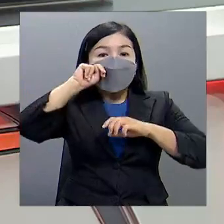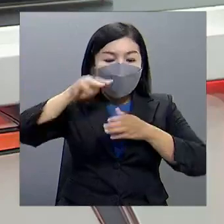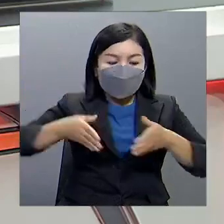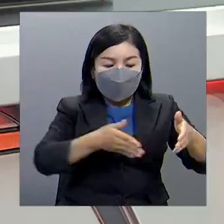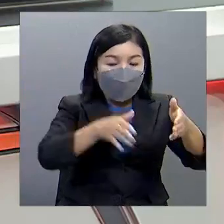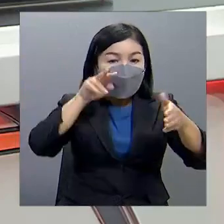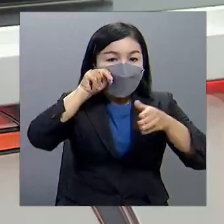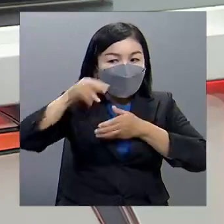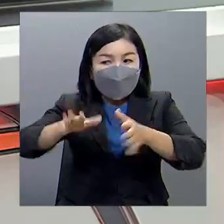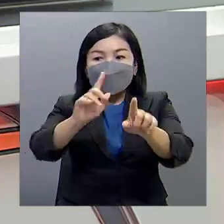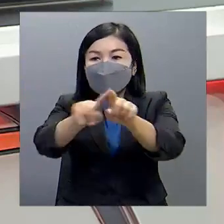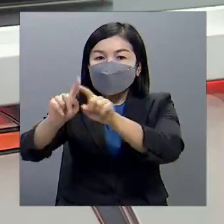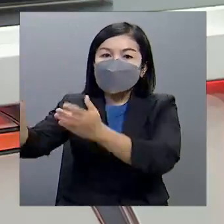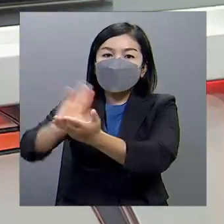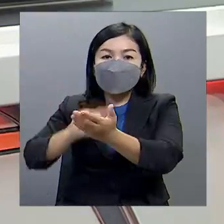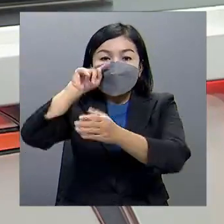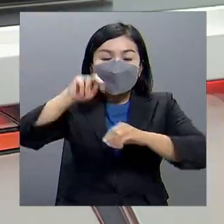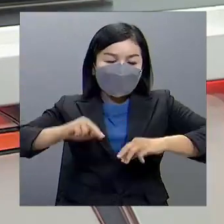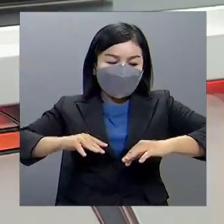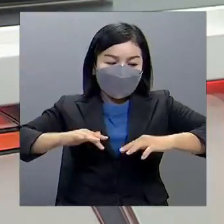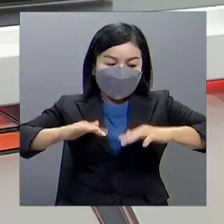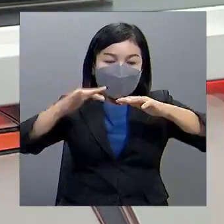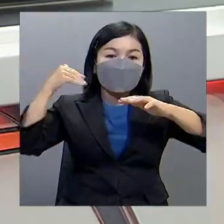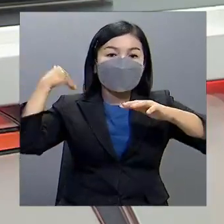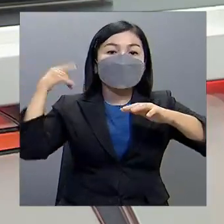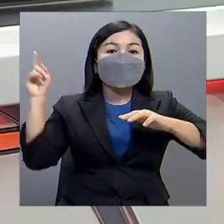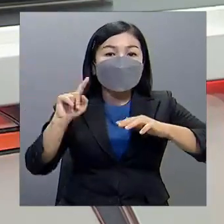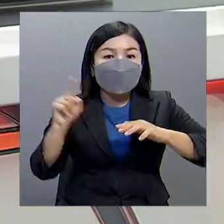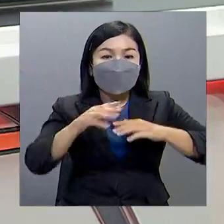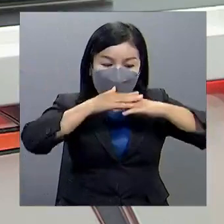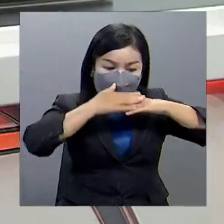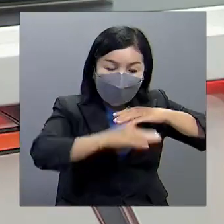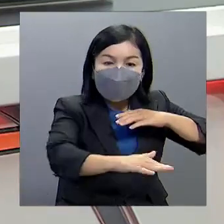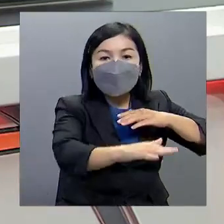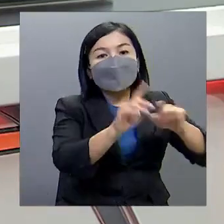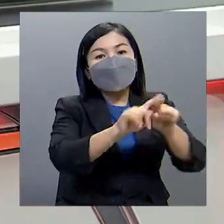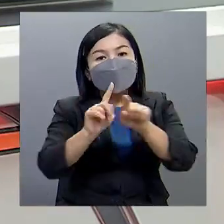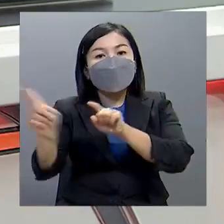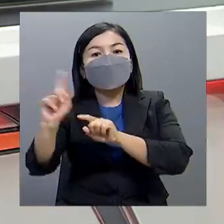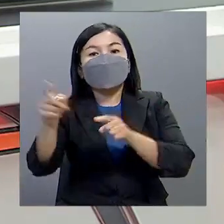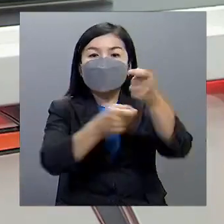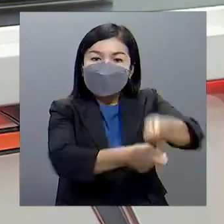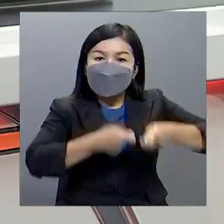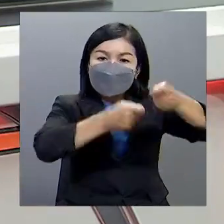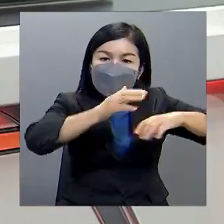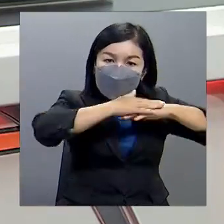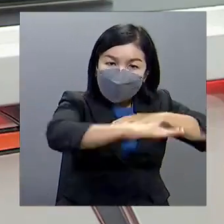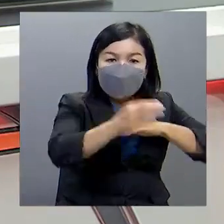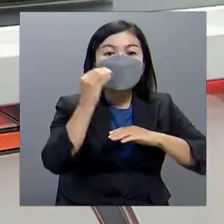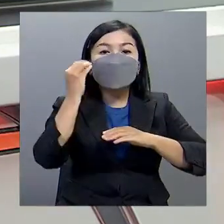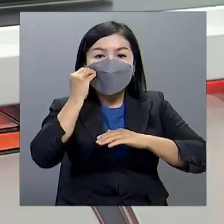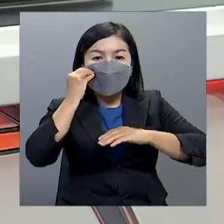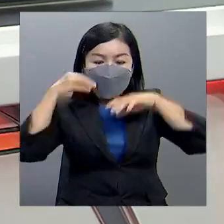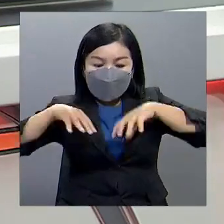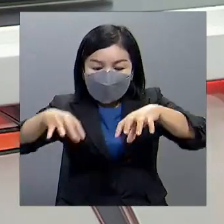ๆสายเพิ่มขึ้นมานะคะตอนนี้พื้นที่ลุ่มต๋ำไม่ว่าจะเป็นพื้นที่ทางการเกษตรหรือในย่านชุมชนได้รับผลกระทบ